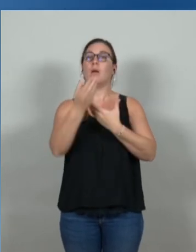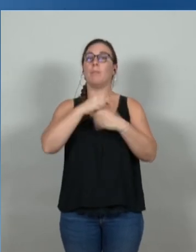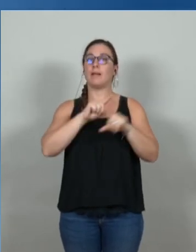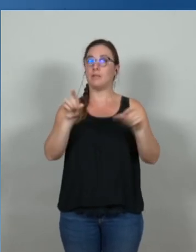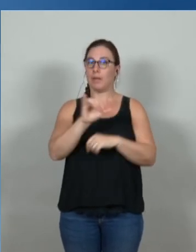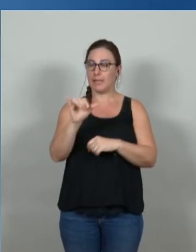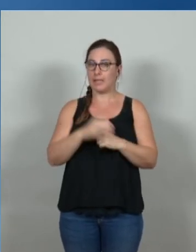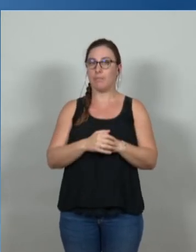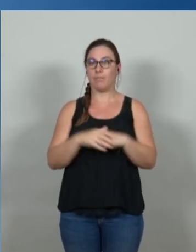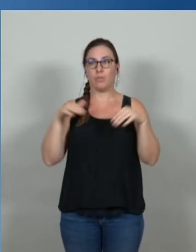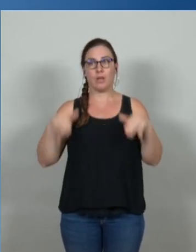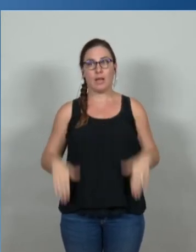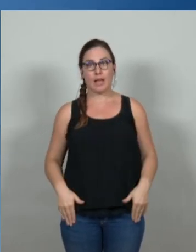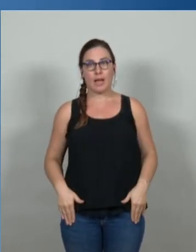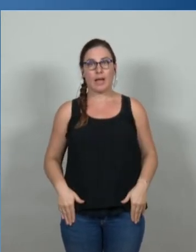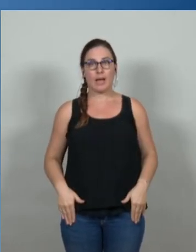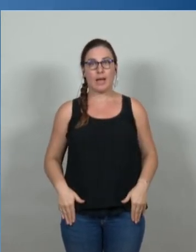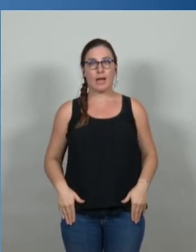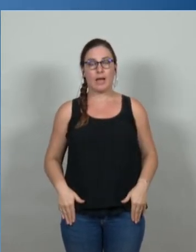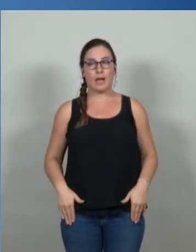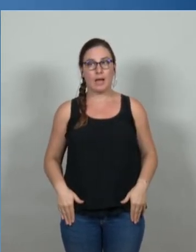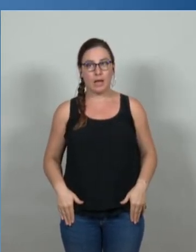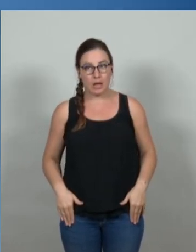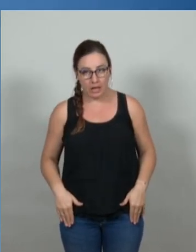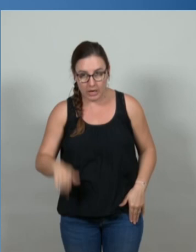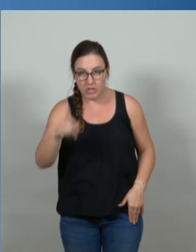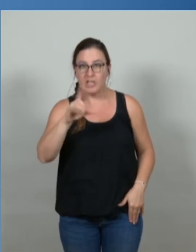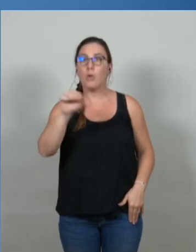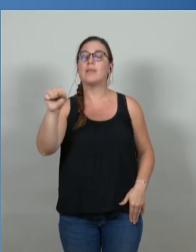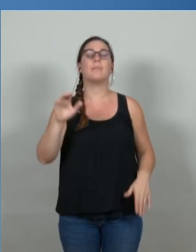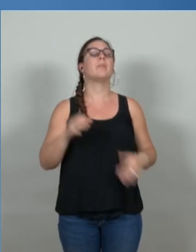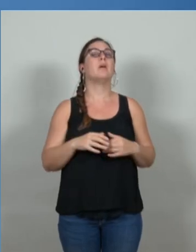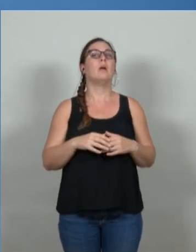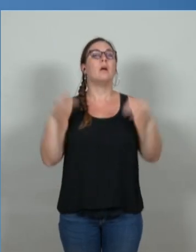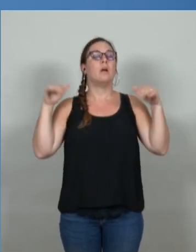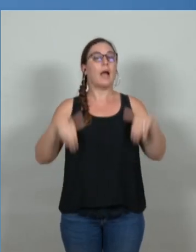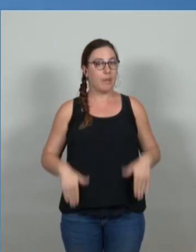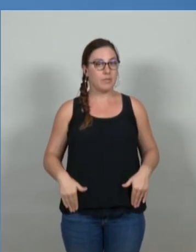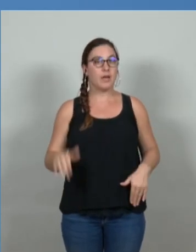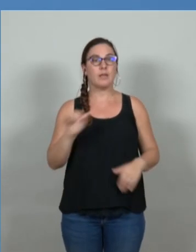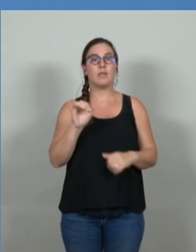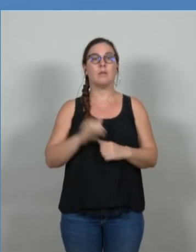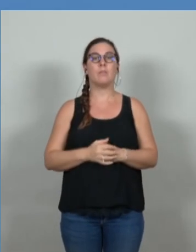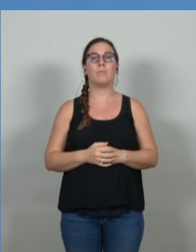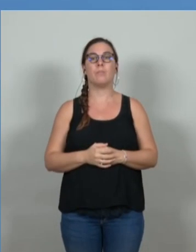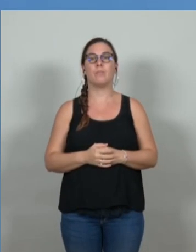pas par vote qui s'appelle pour gdes qui s'abstient